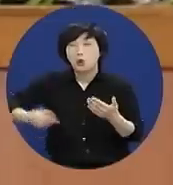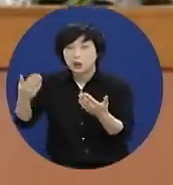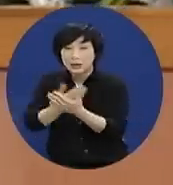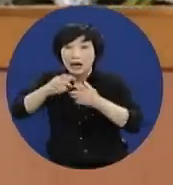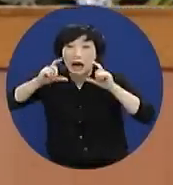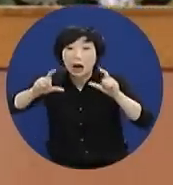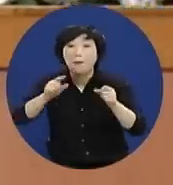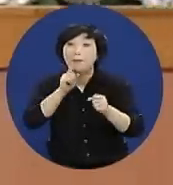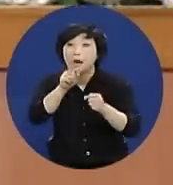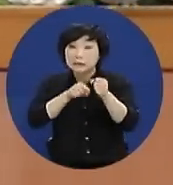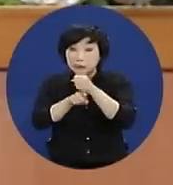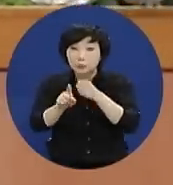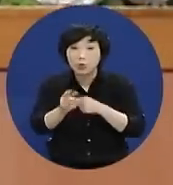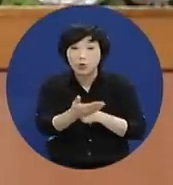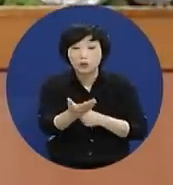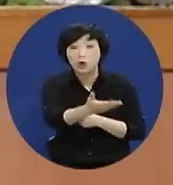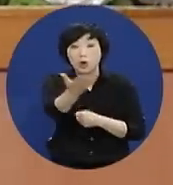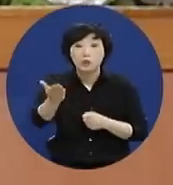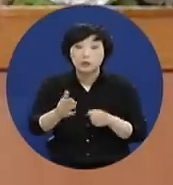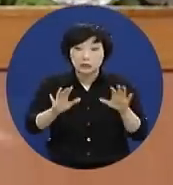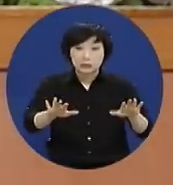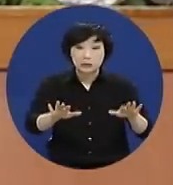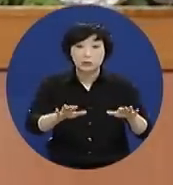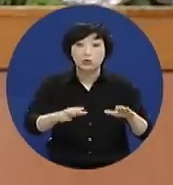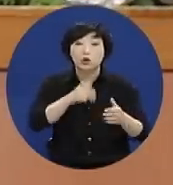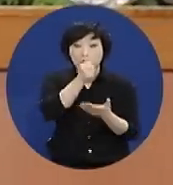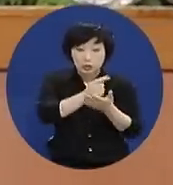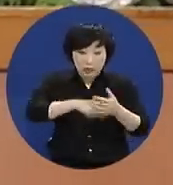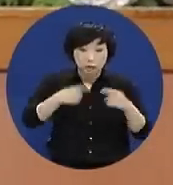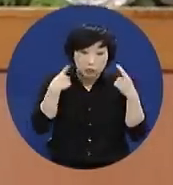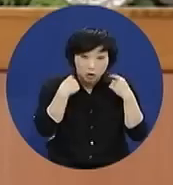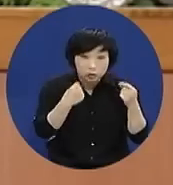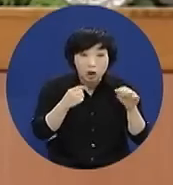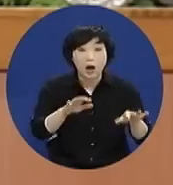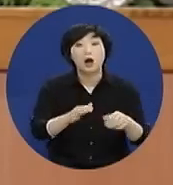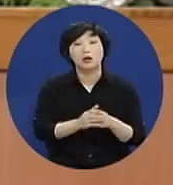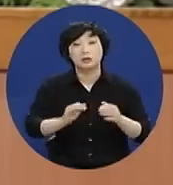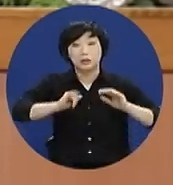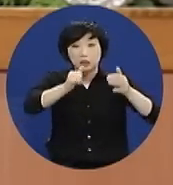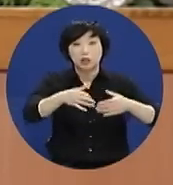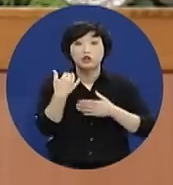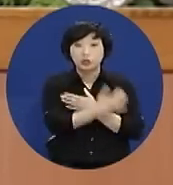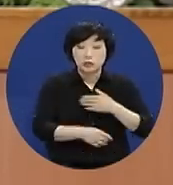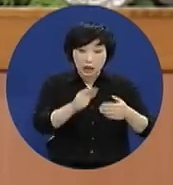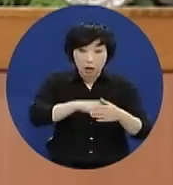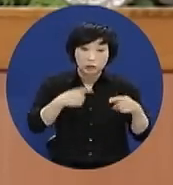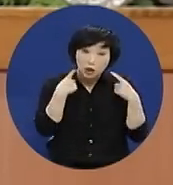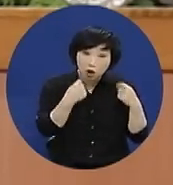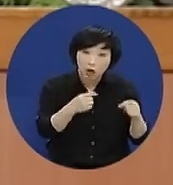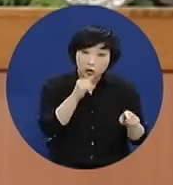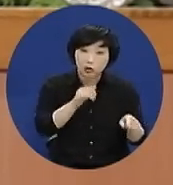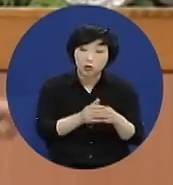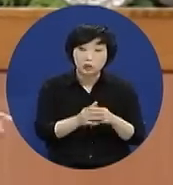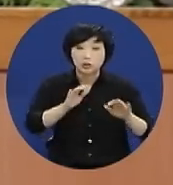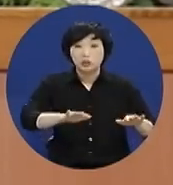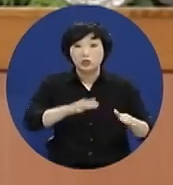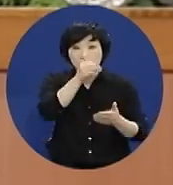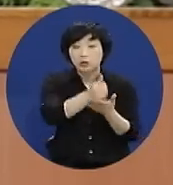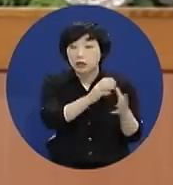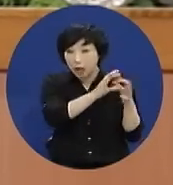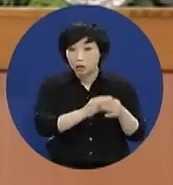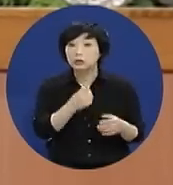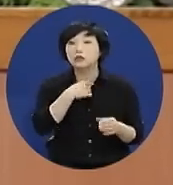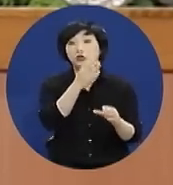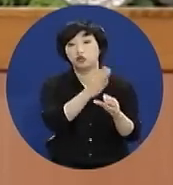ですから食めなさいという言葉はあは相変わらず肉の欲から生産されるままに罪を犯している